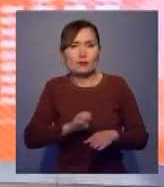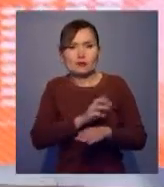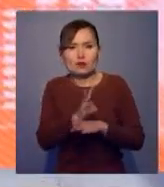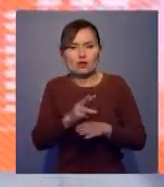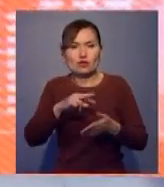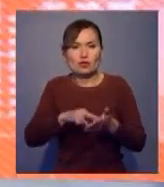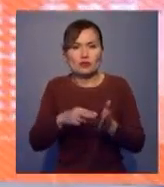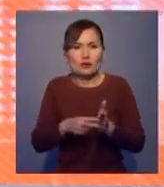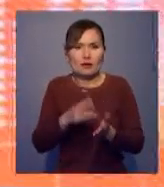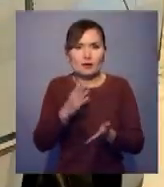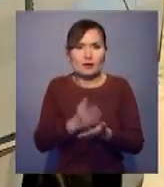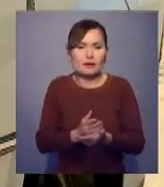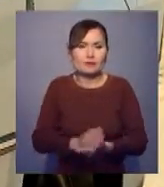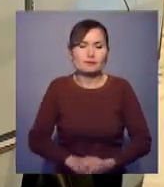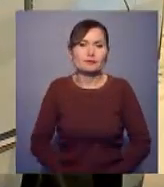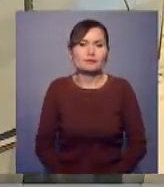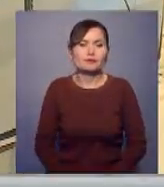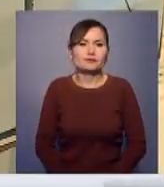жоспарда тұр.